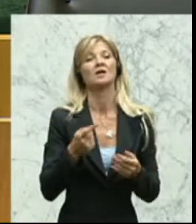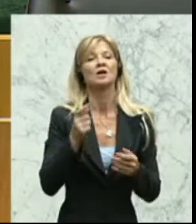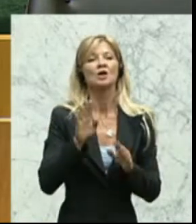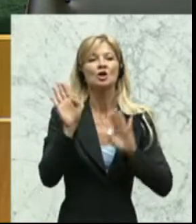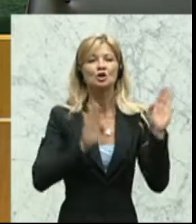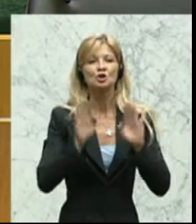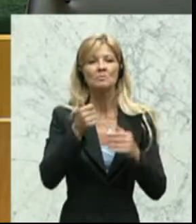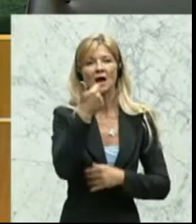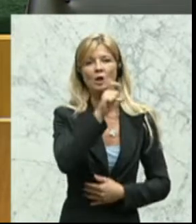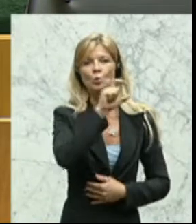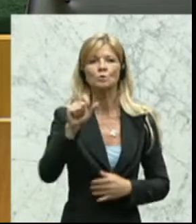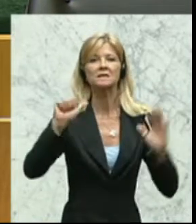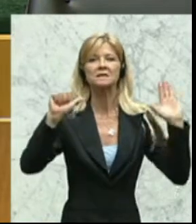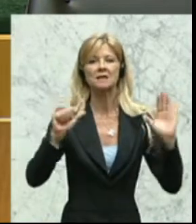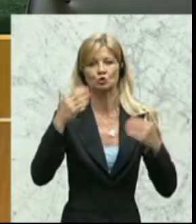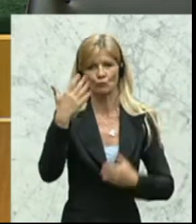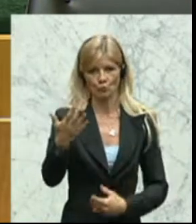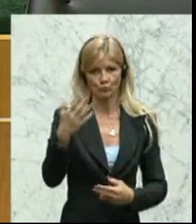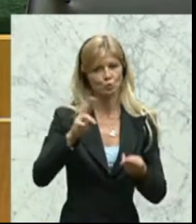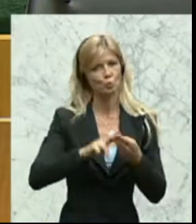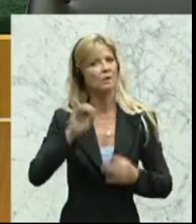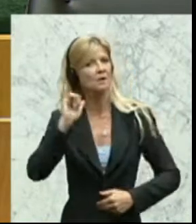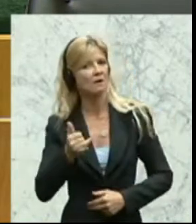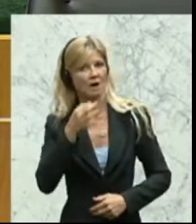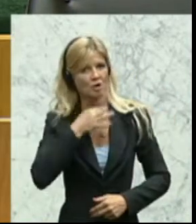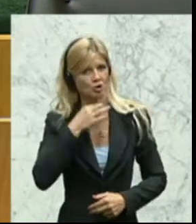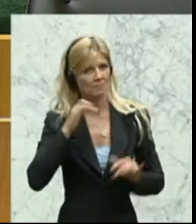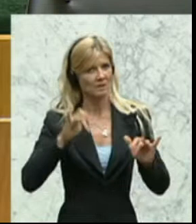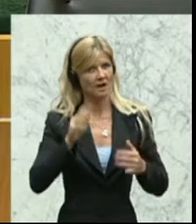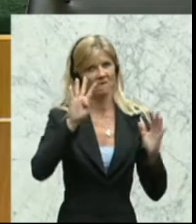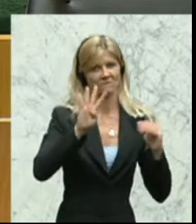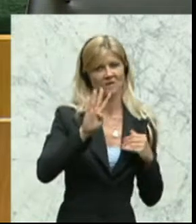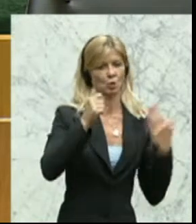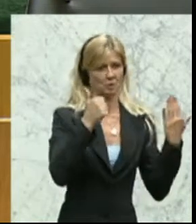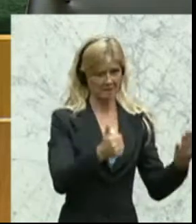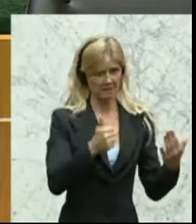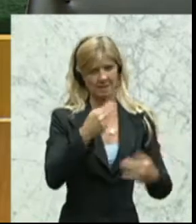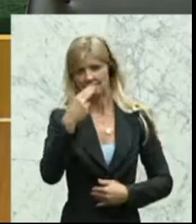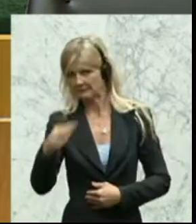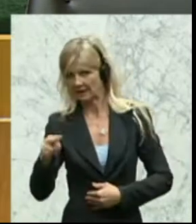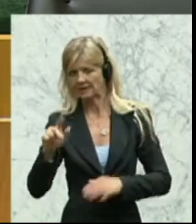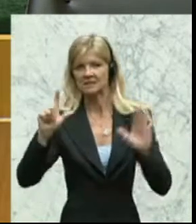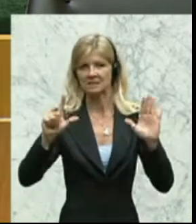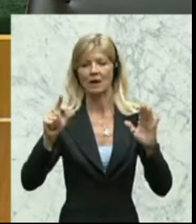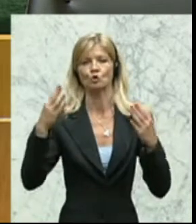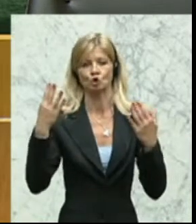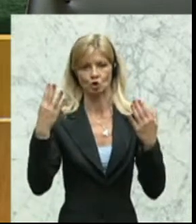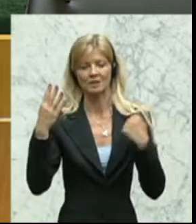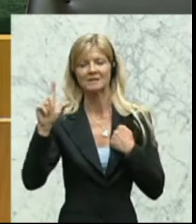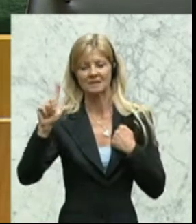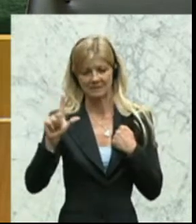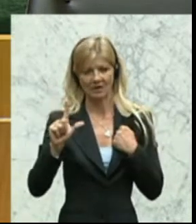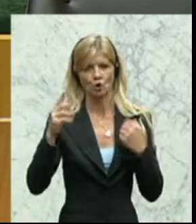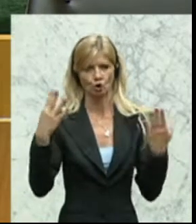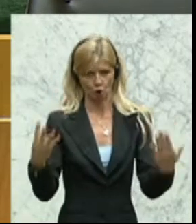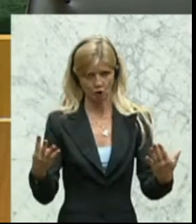156, davon Ja-Stimmen 64, Nein-Stimmen 92. Dieser